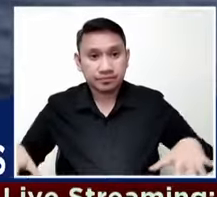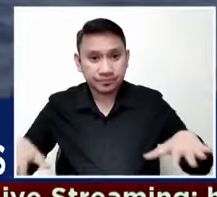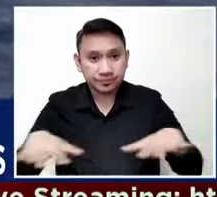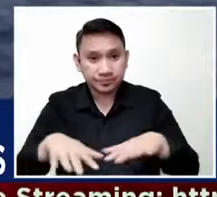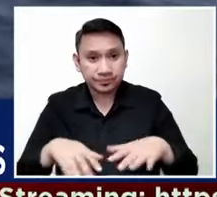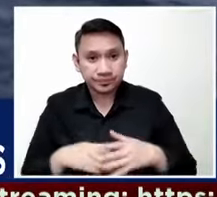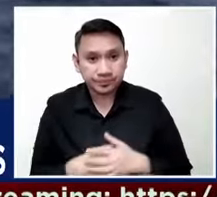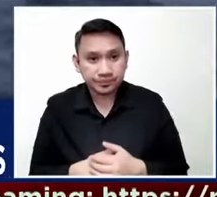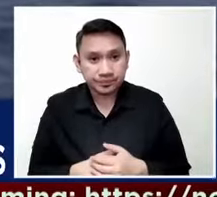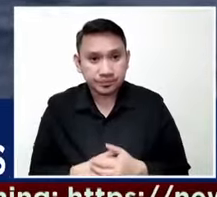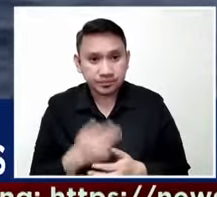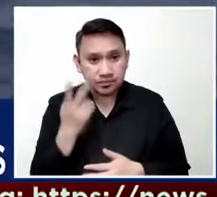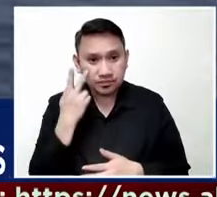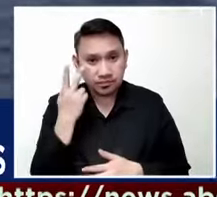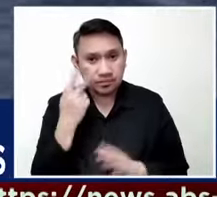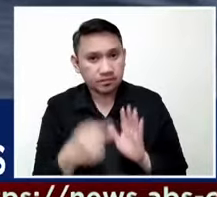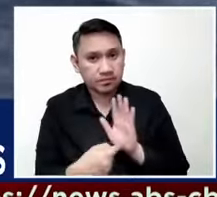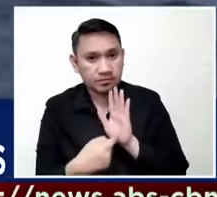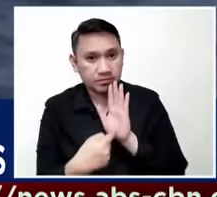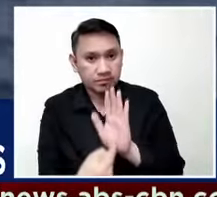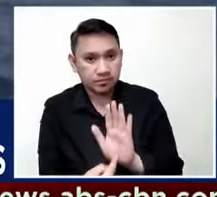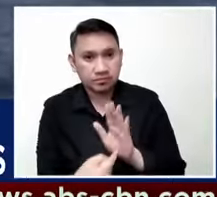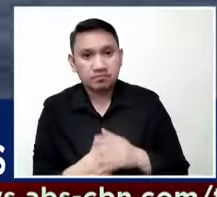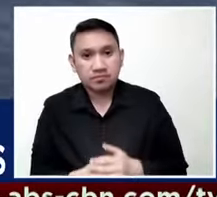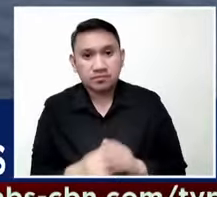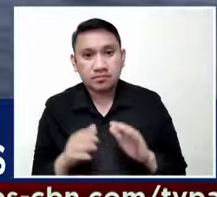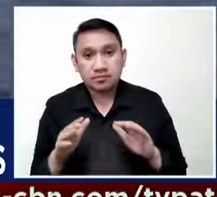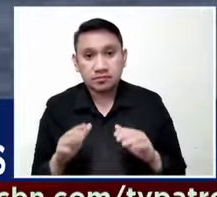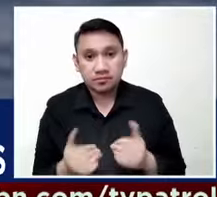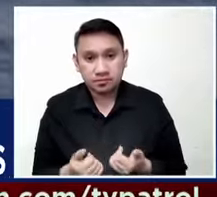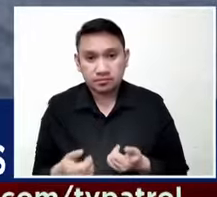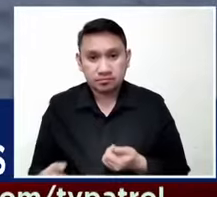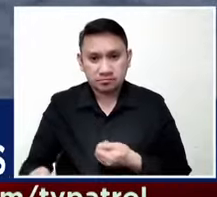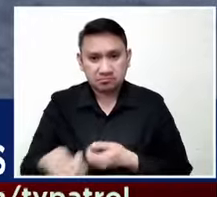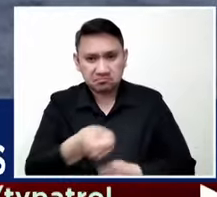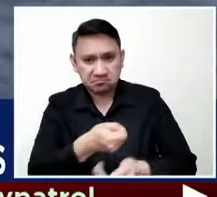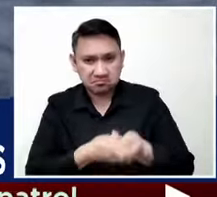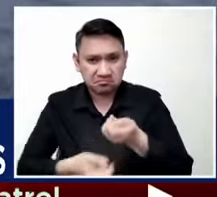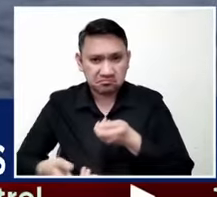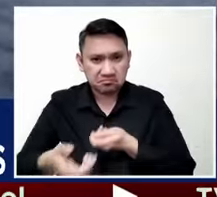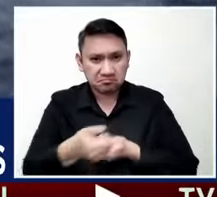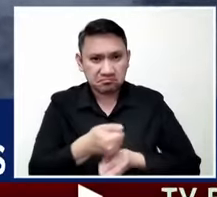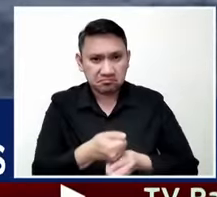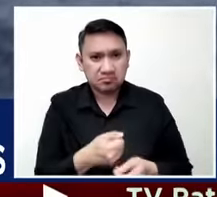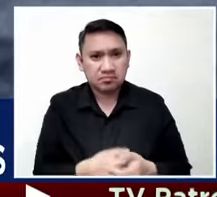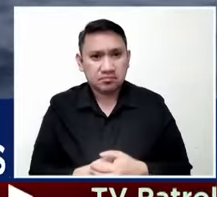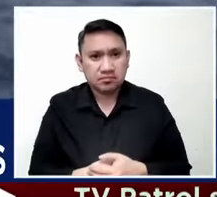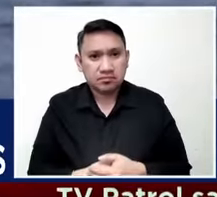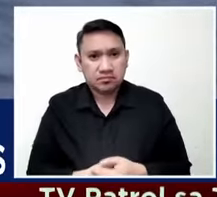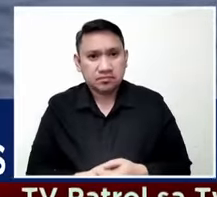kung saan ipinakita ng mga mangingisda kung paano manghuli sa pamamagitan ng handline o kawil.